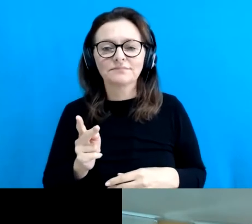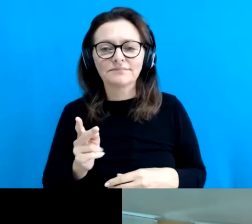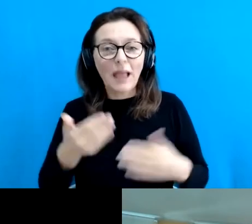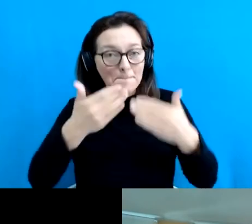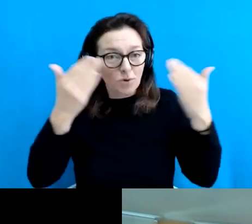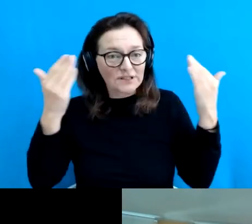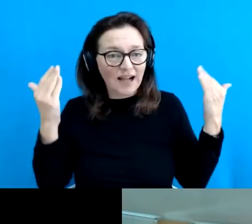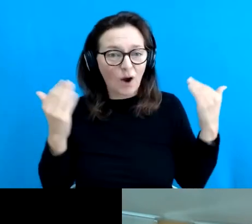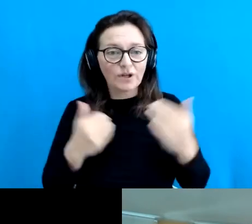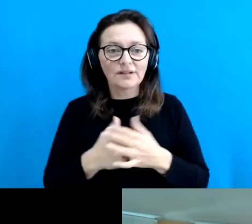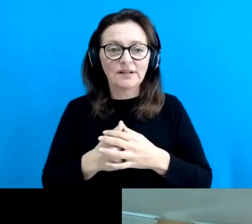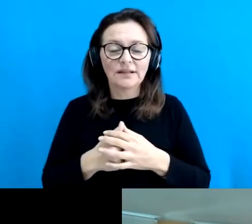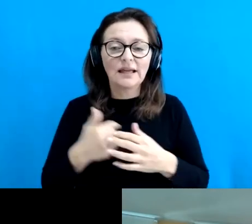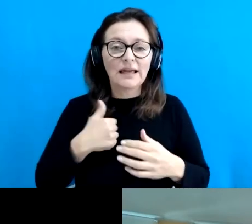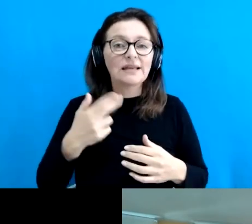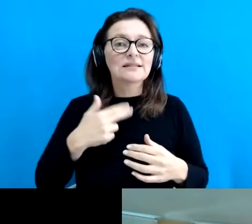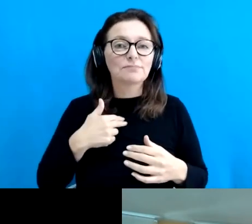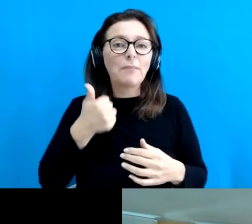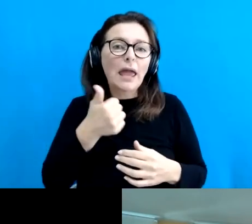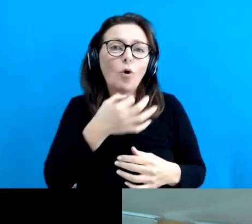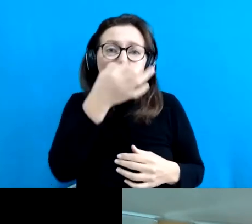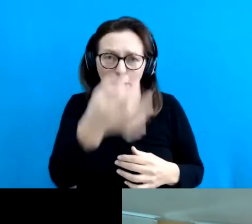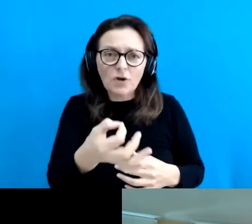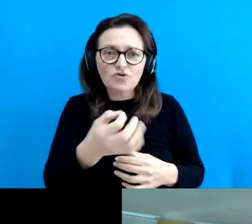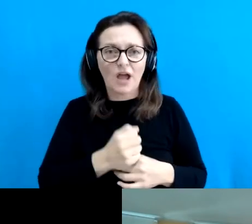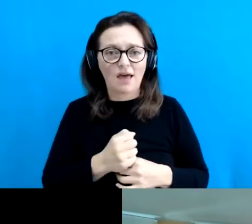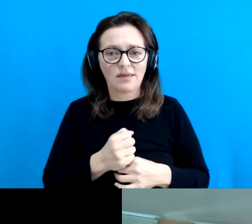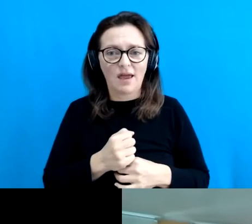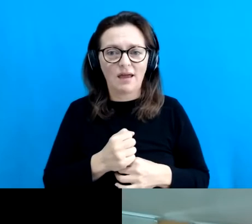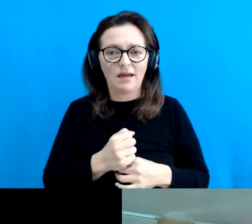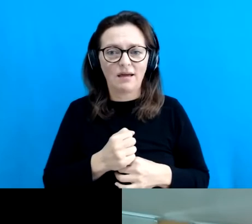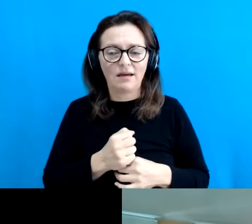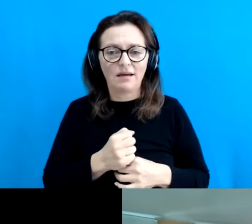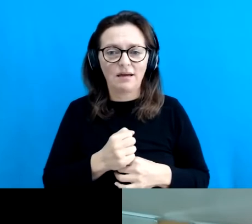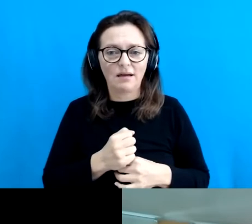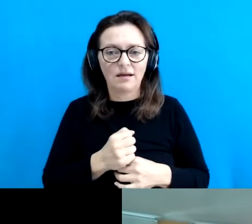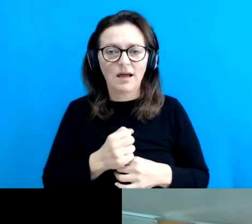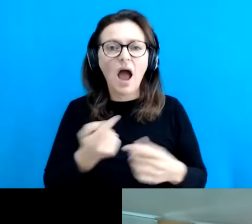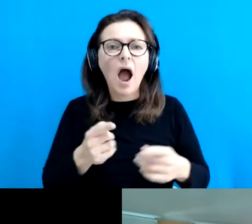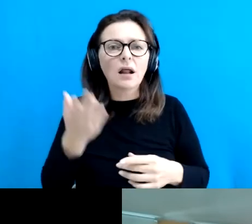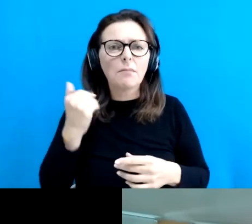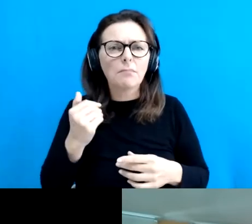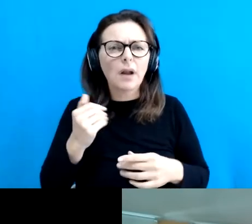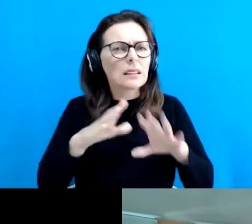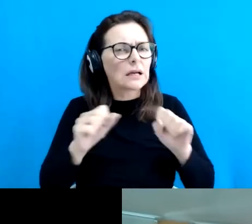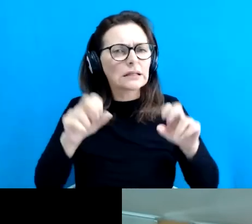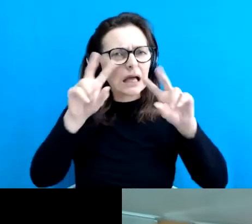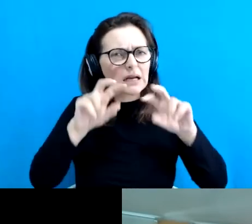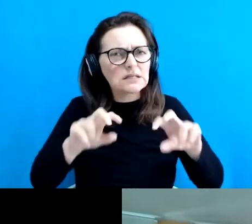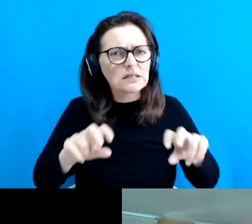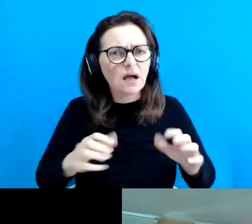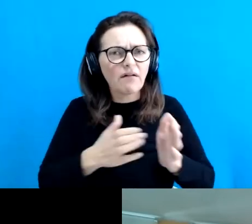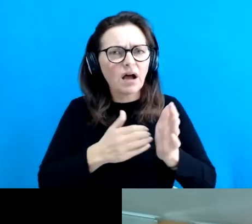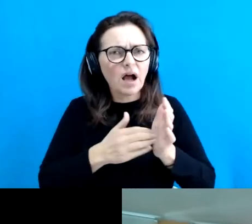Pozdravljeni. Jaz imam eno konkretno vprašanje, tako če je bila narejena kakšna raziskava, naprimer, kakšne so